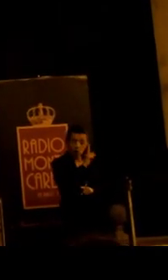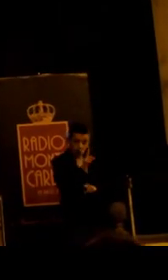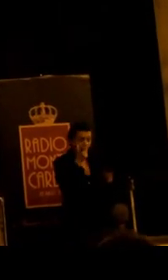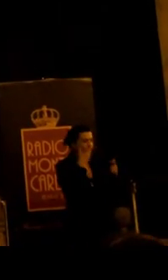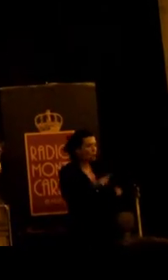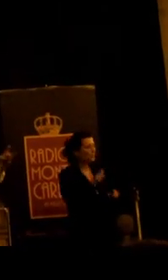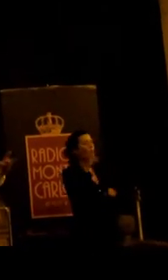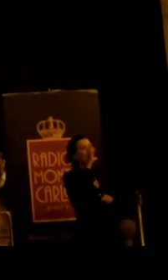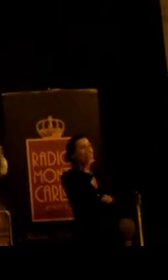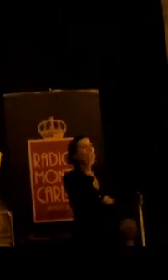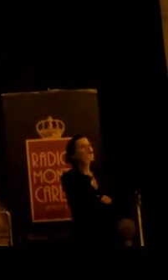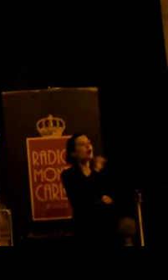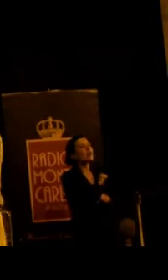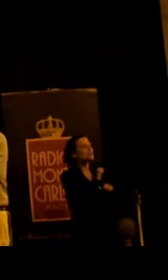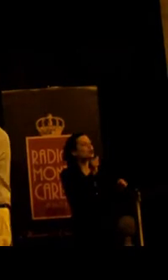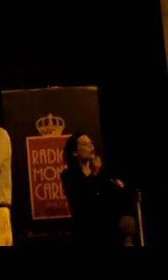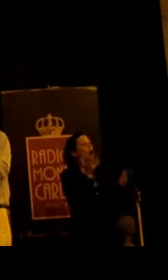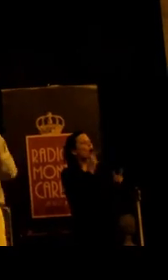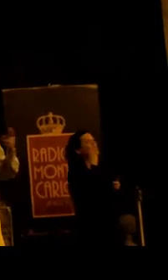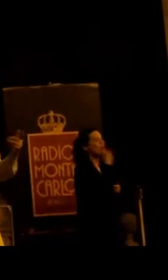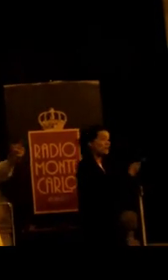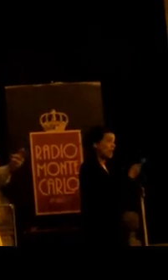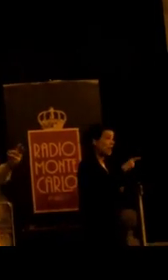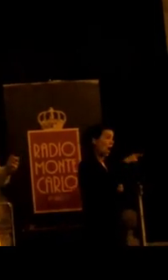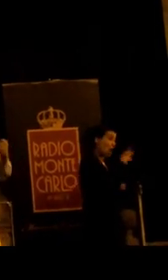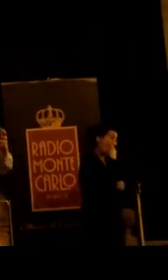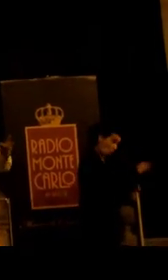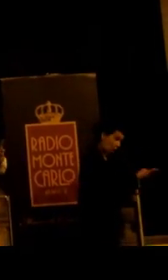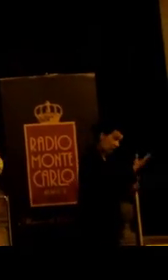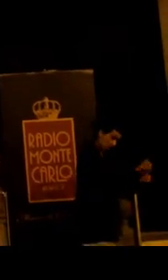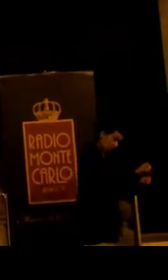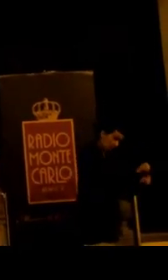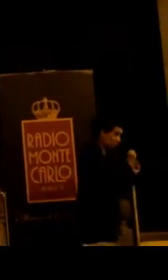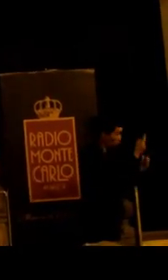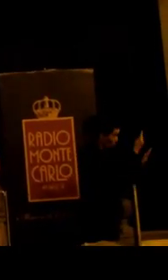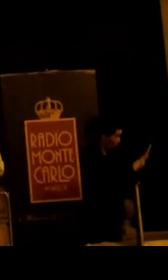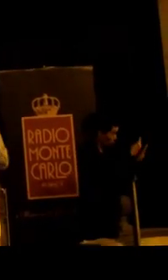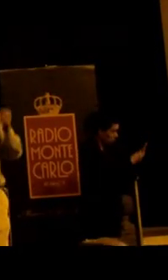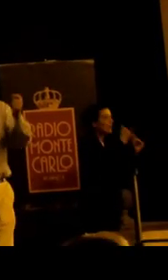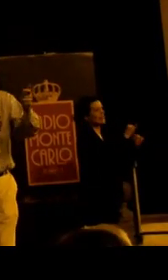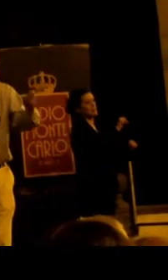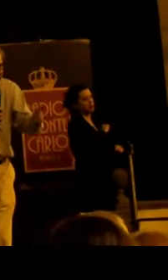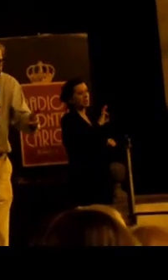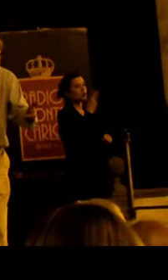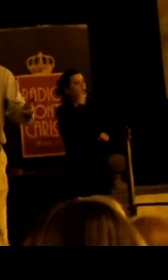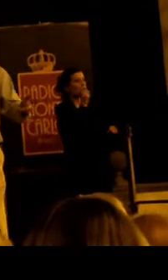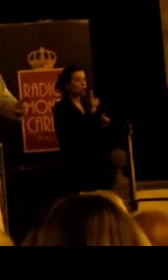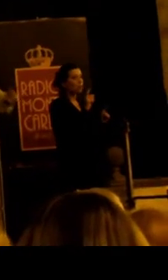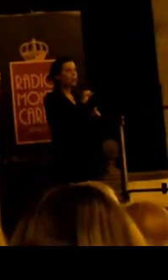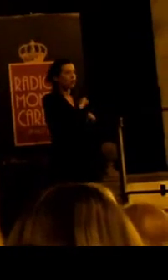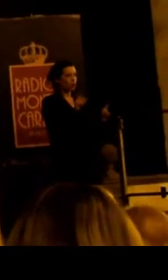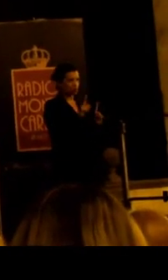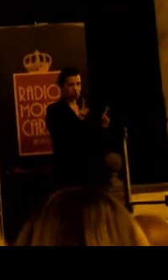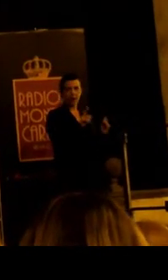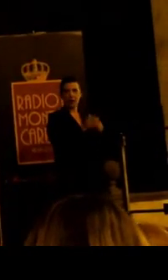punto tale che dopo qualche anno da questo dipinto uccide una persona e diventa un assassino. Appena ucciso